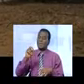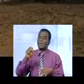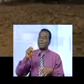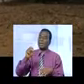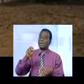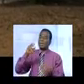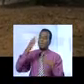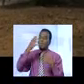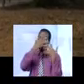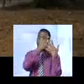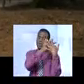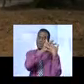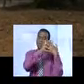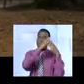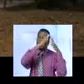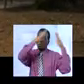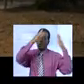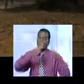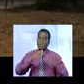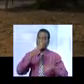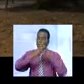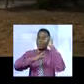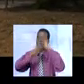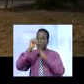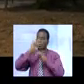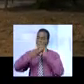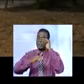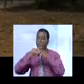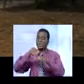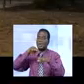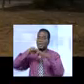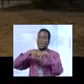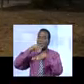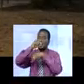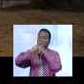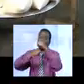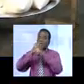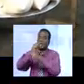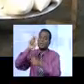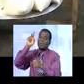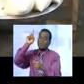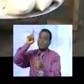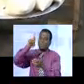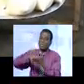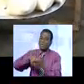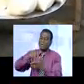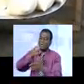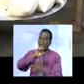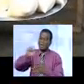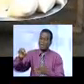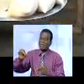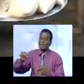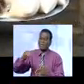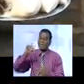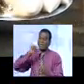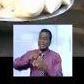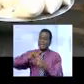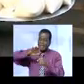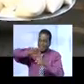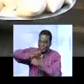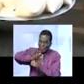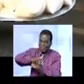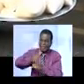1900. Pour André Raji, selon la suite de l'histoire, c'est la pression des femmes qui a fait